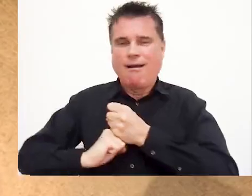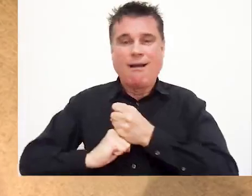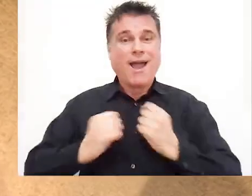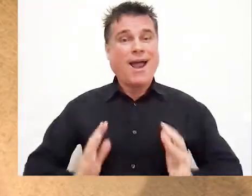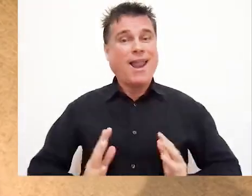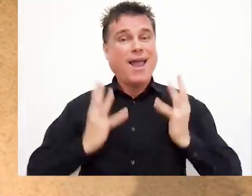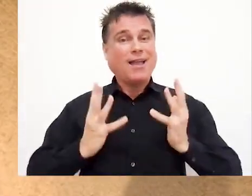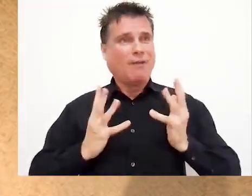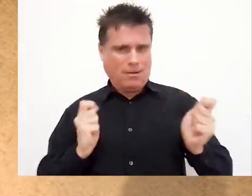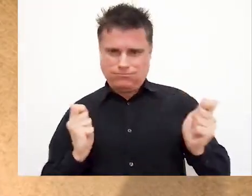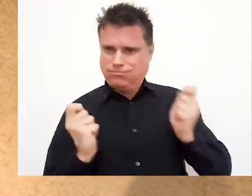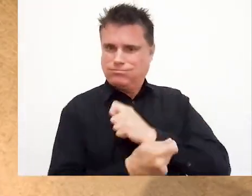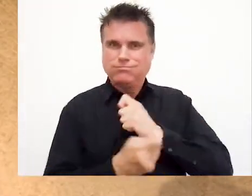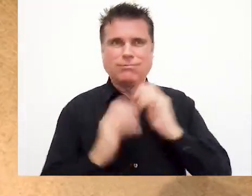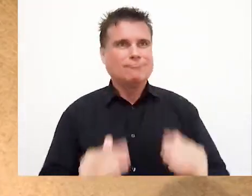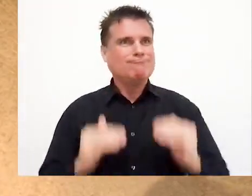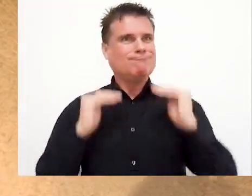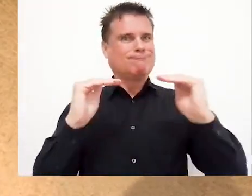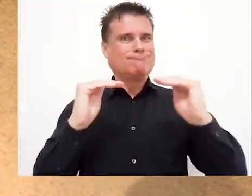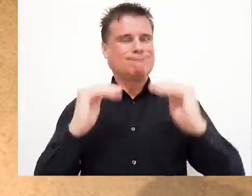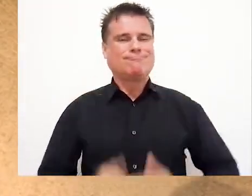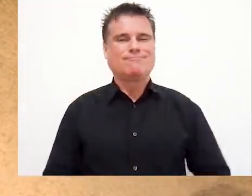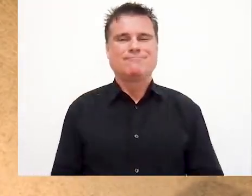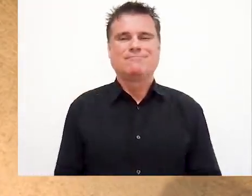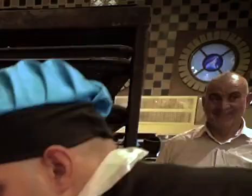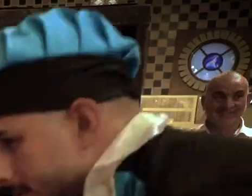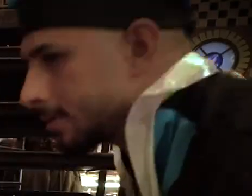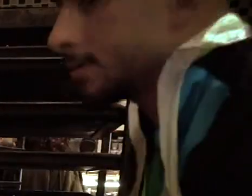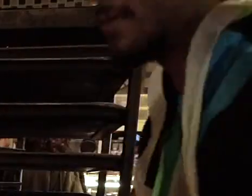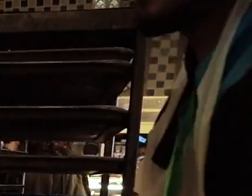دعم وأن حياتي قد تغيرت.